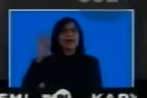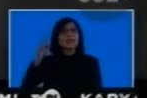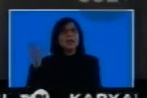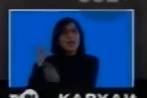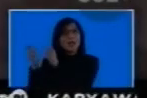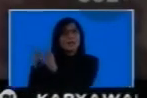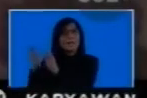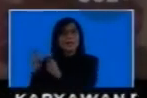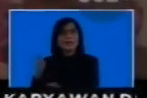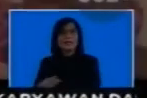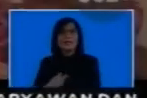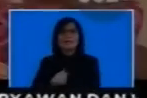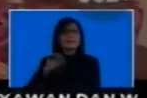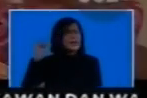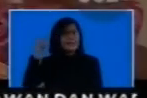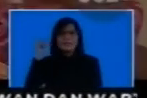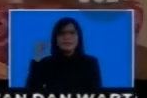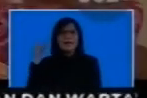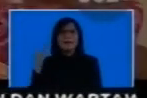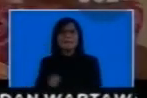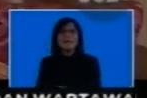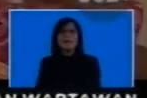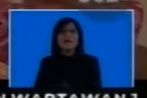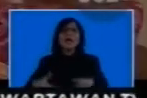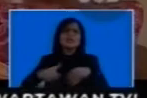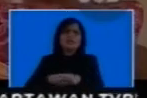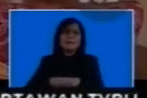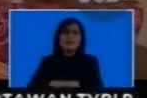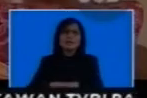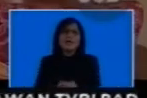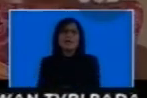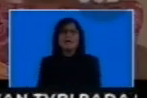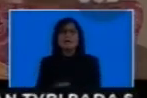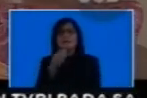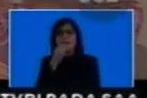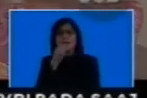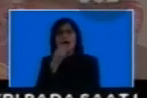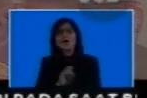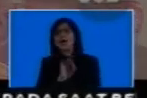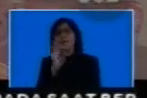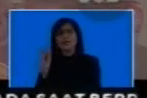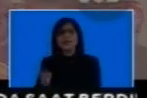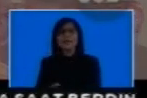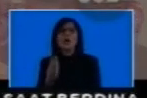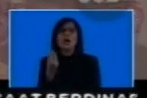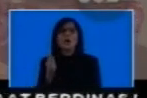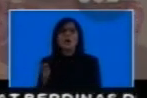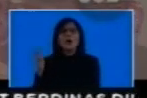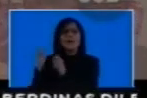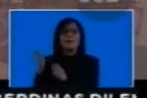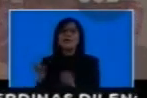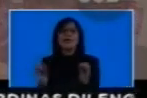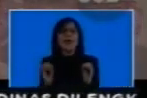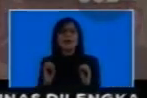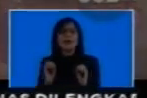Nanti Lebaran, saya juga tidak bisa peta, pegangan tangan, makan bakso, es buah, dan uang Lebaran dari